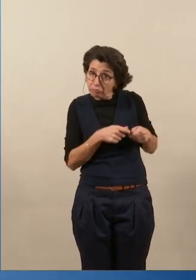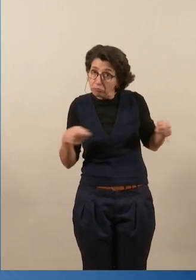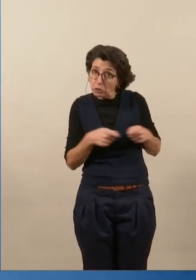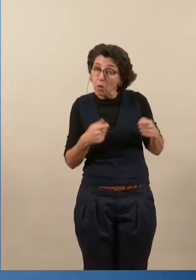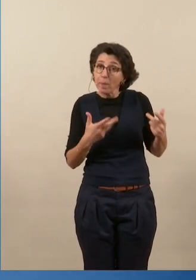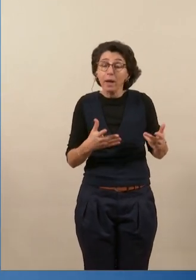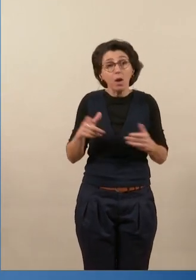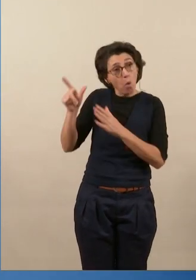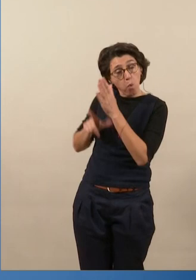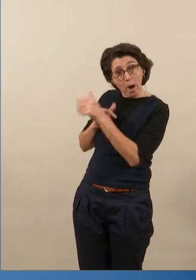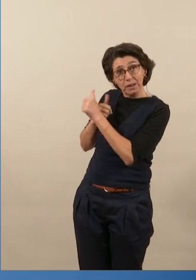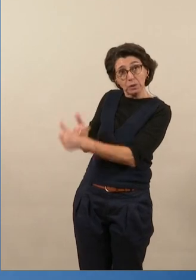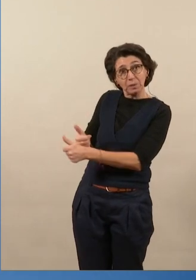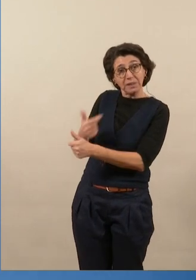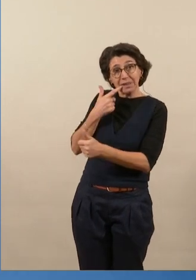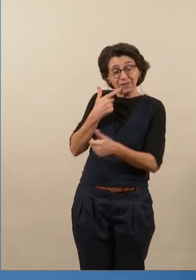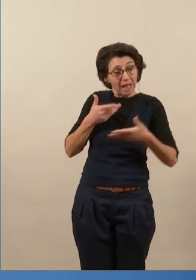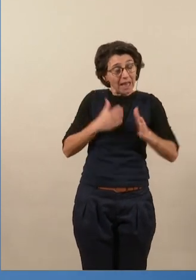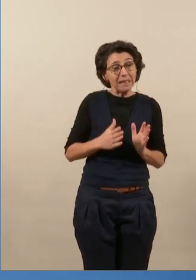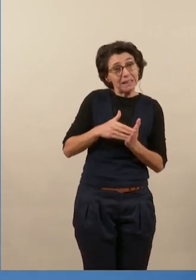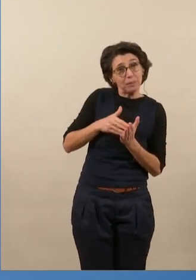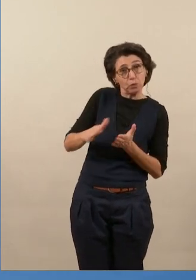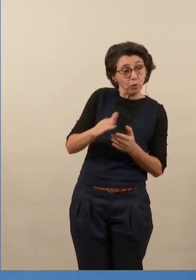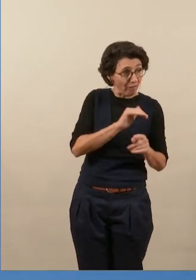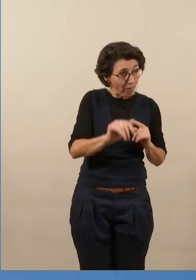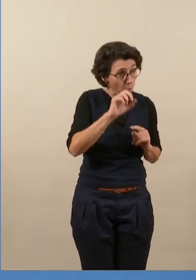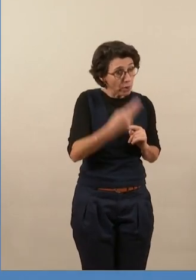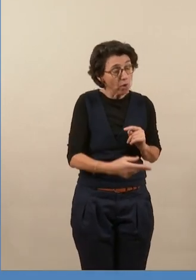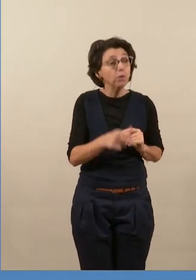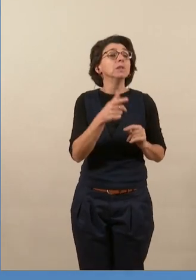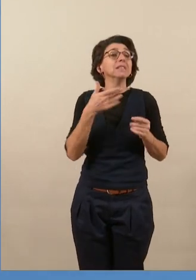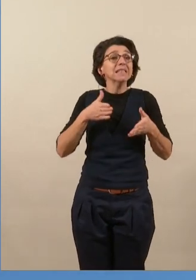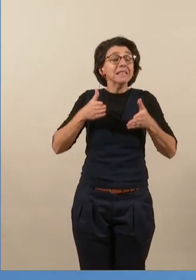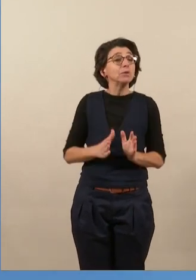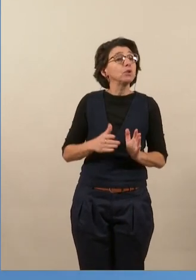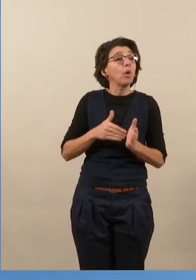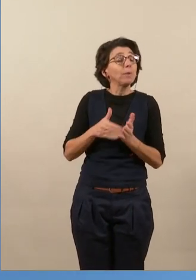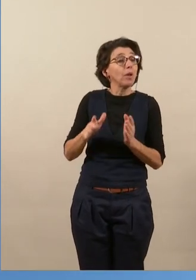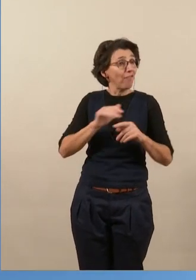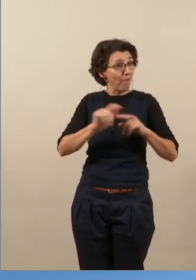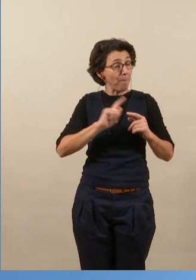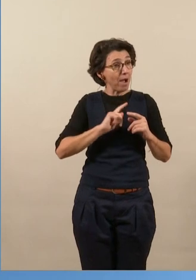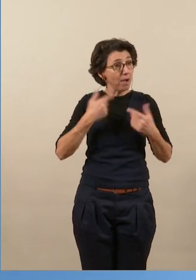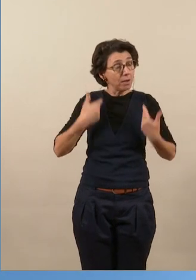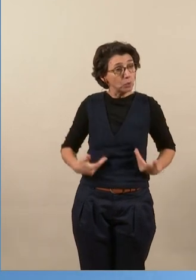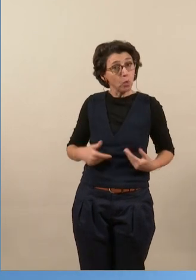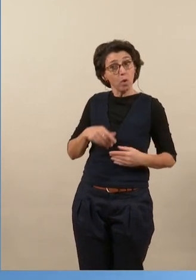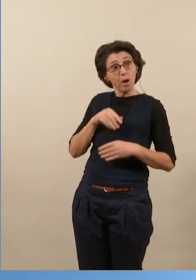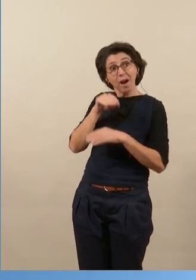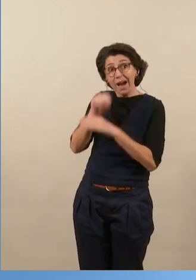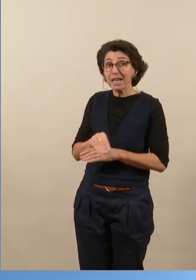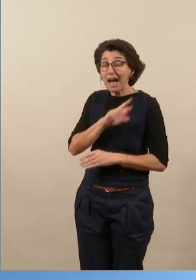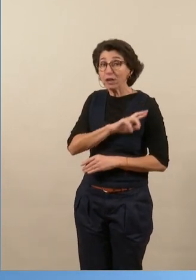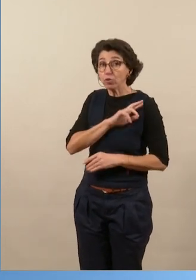parce que si vous le faites pas c'est qu'on est propre assureur direct quelqu'un qui est là se fait agresser un feu n'importe quoi on est propre assureur ce qui veut